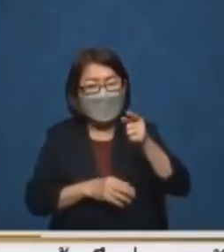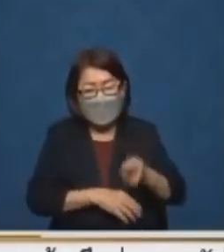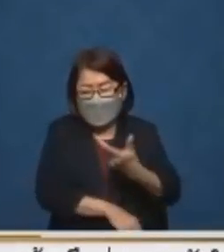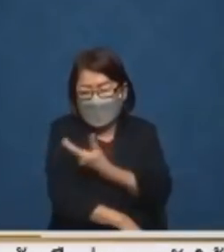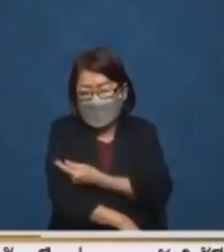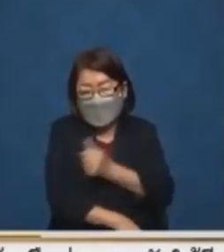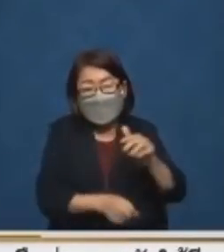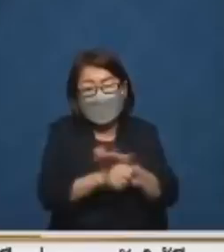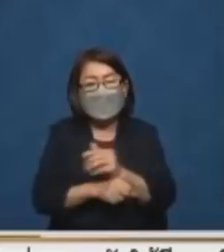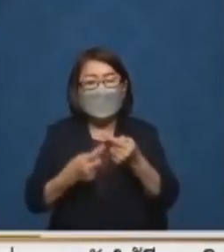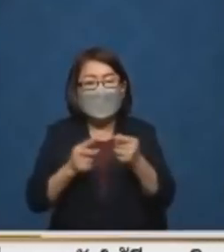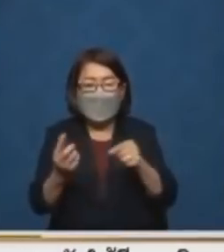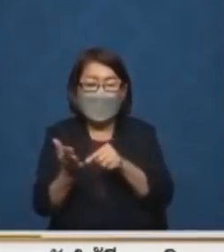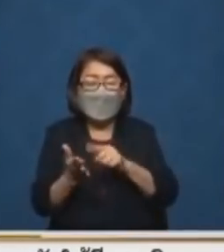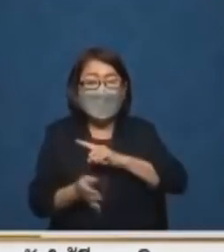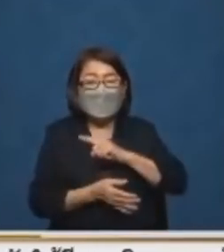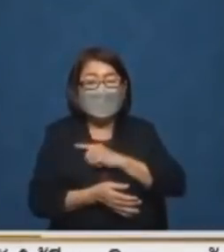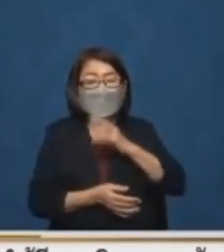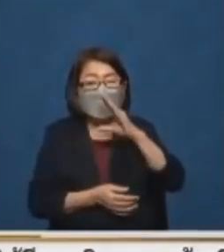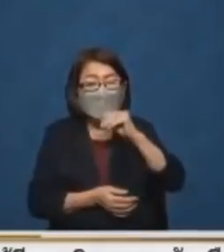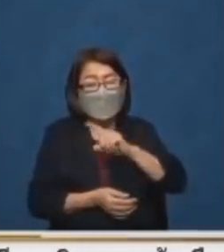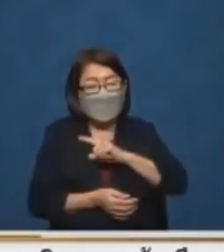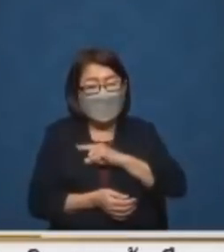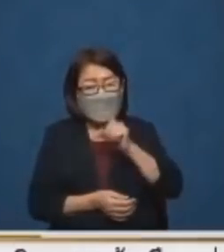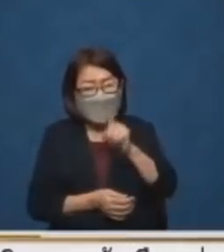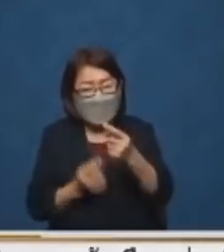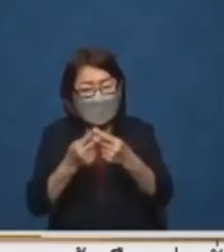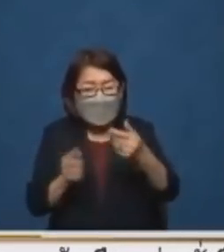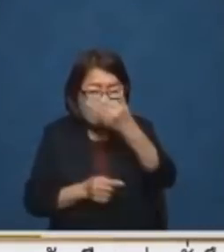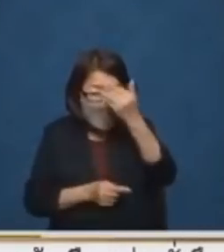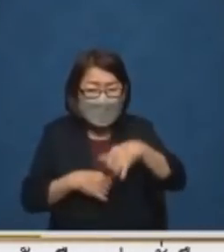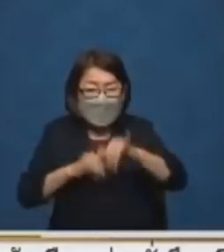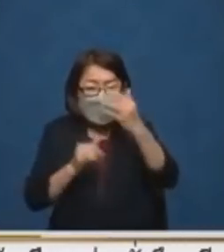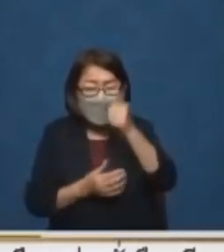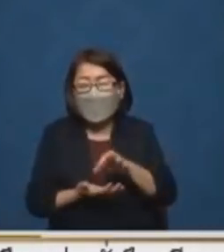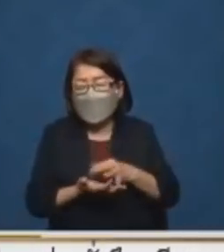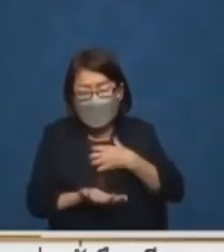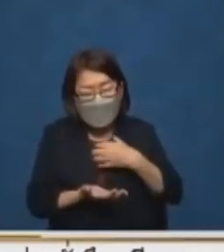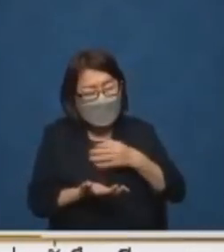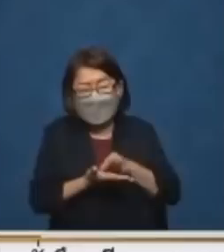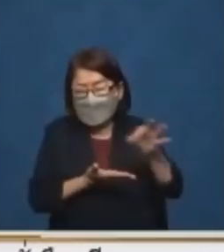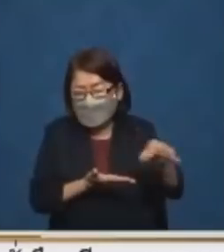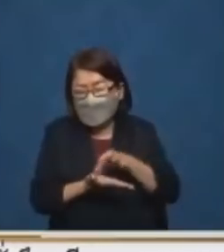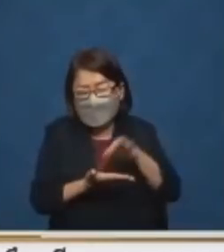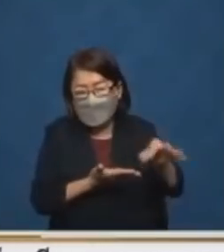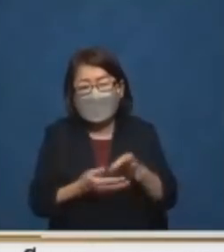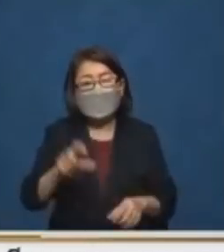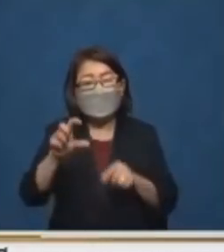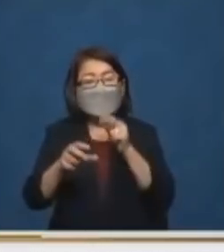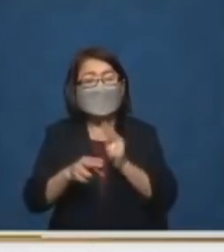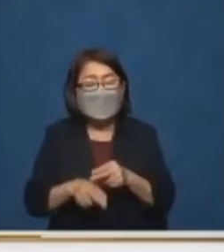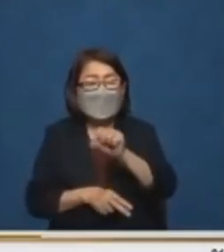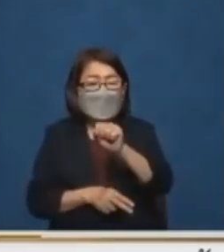ท่านกบรบเลยข้อสั่งการของทานเองเดินหนาจะซือชนวัค์ เคิ่มเติมอย่ต่อเนื่องผมได้กาบเรยนทประทานเบือง